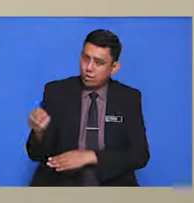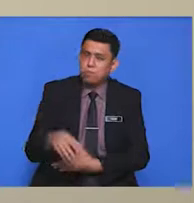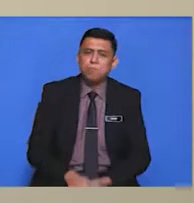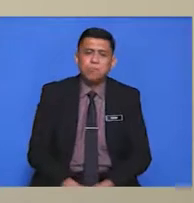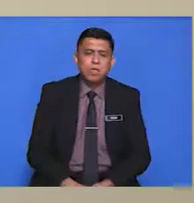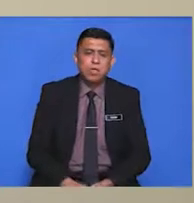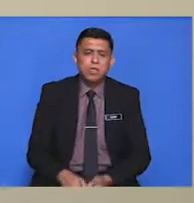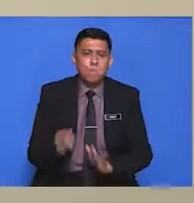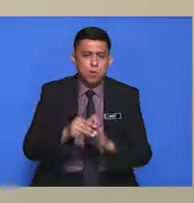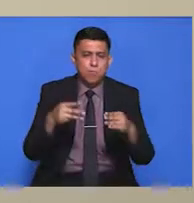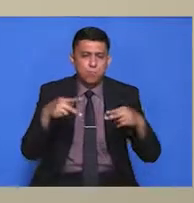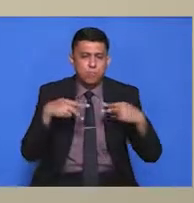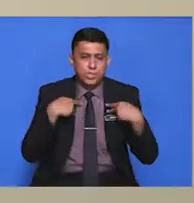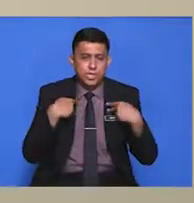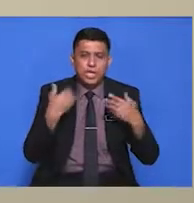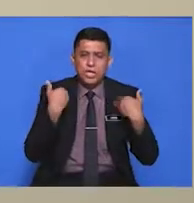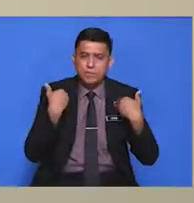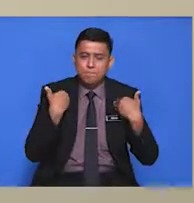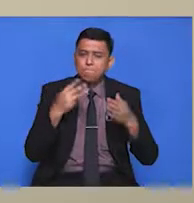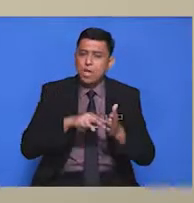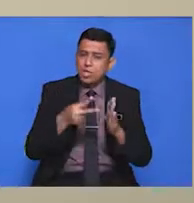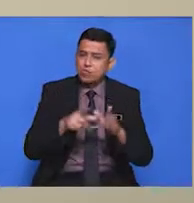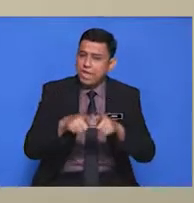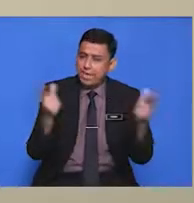ini mempunyai maksud yang berbeza, bukan?